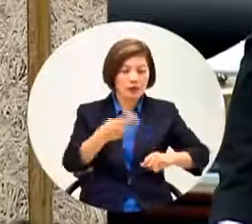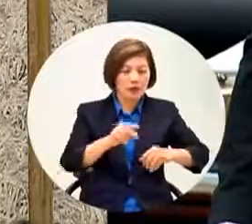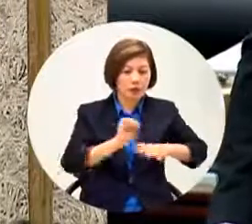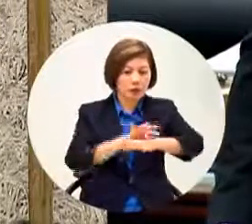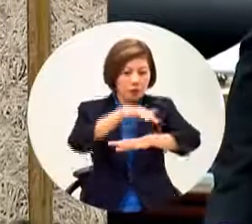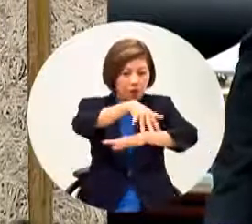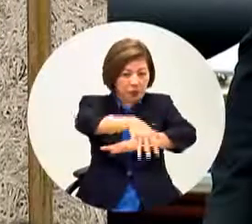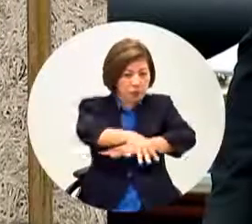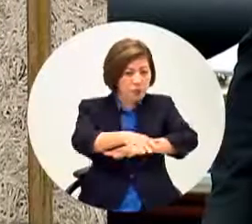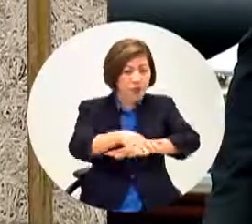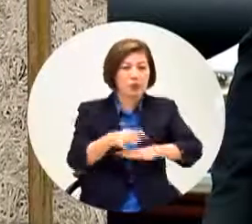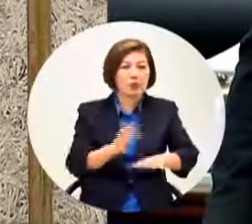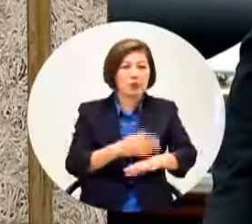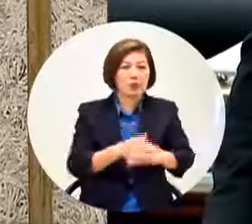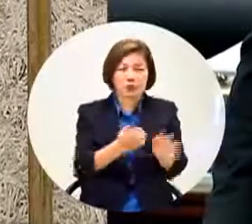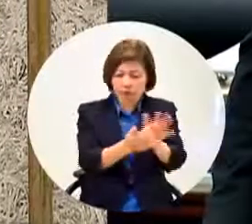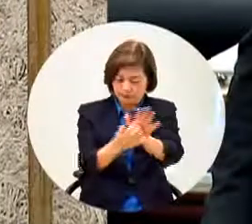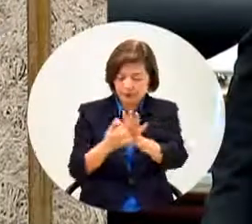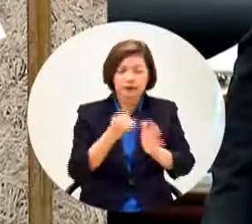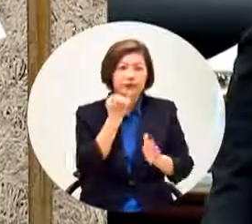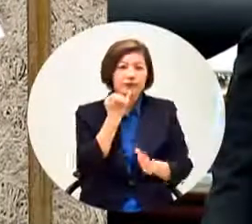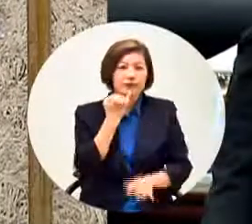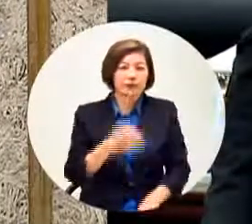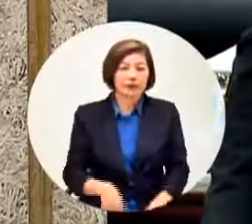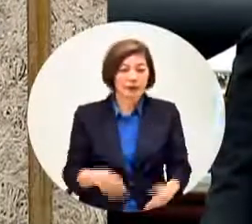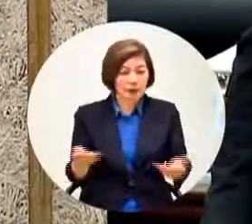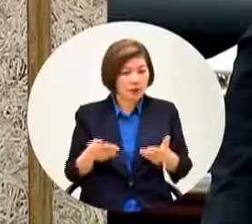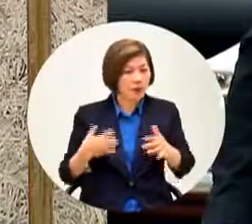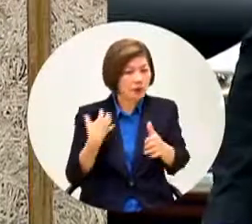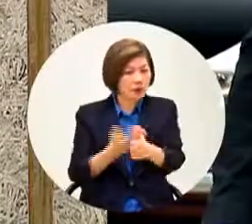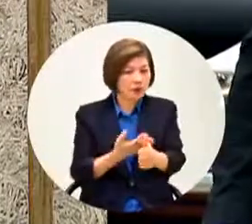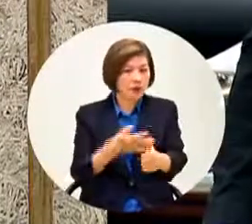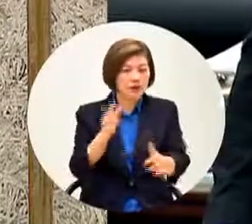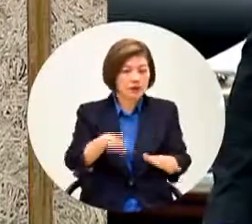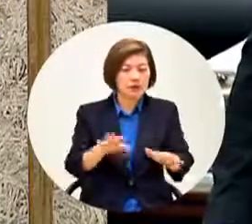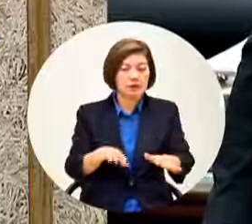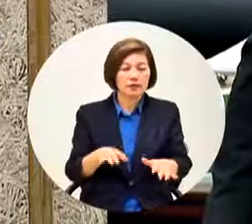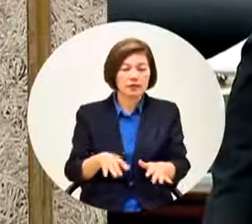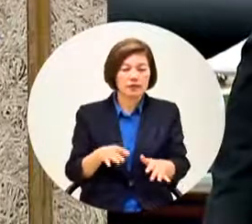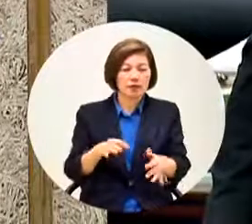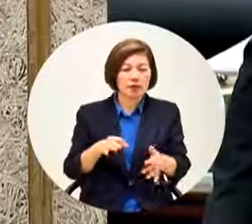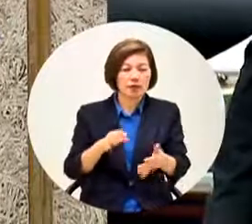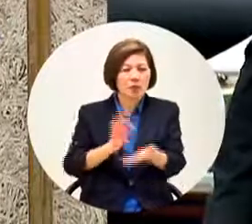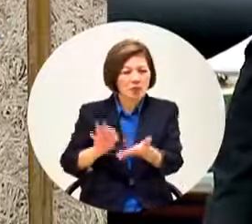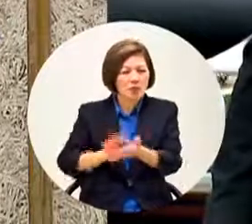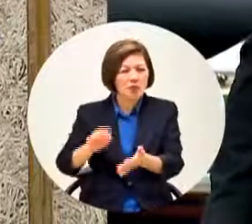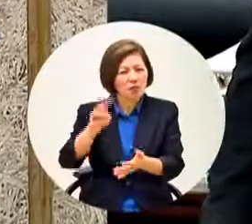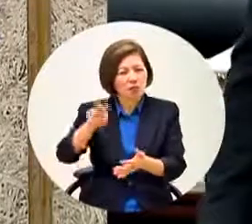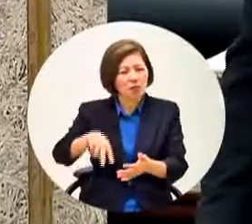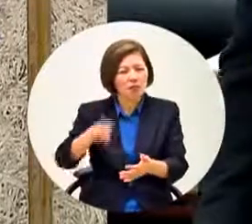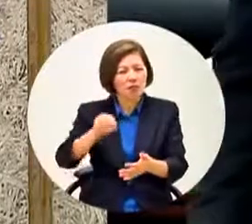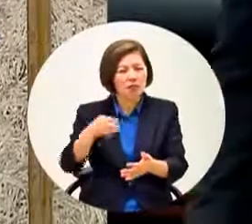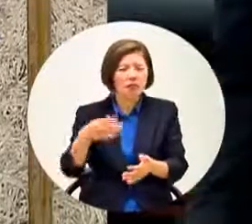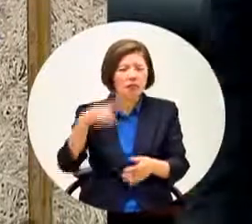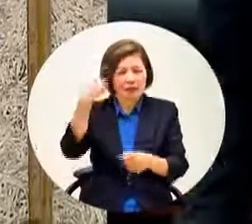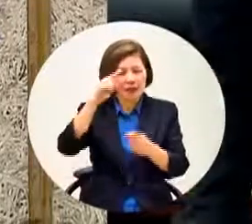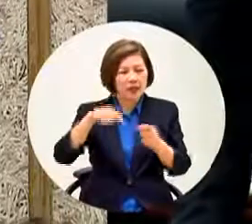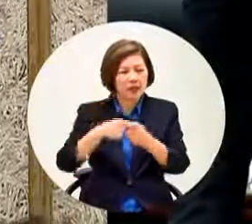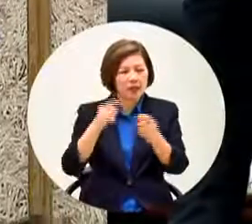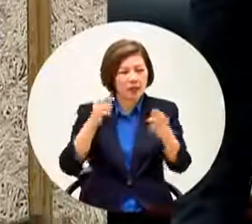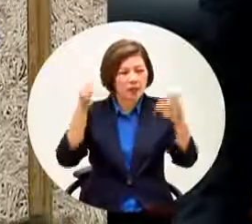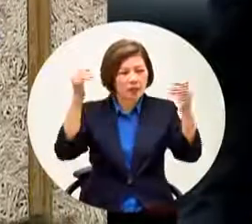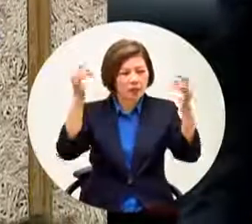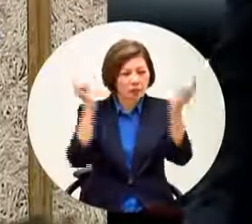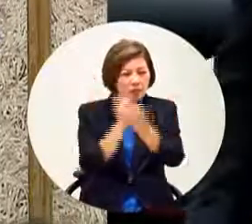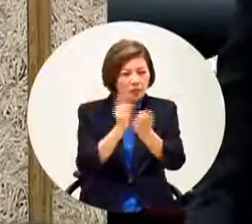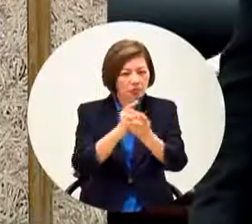那这个工程预计是在已经发包了，现在在施工2000多万，那预计在明年汛期前完成。那主要的